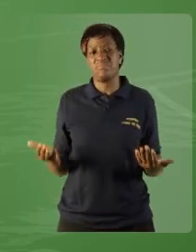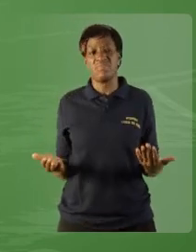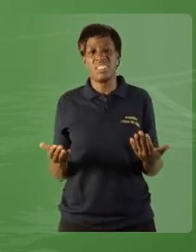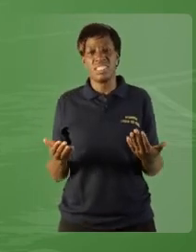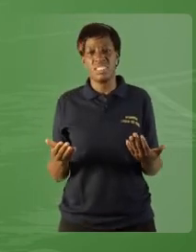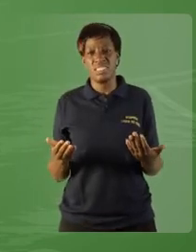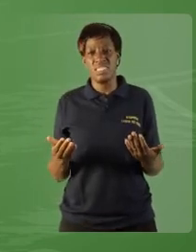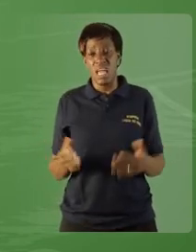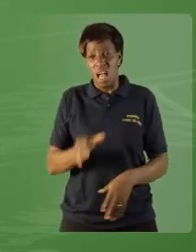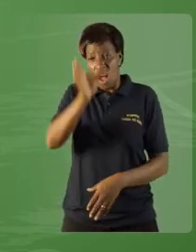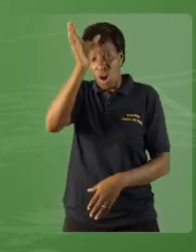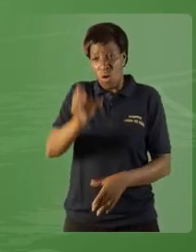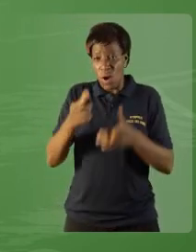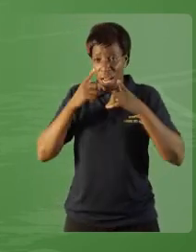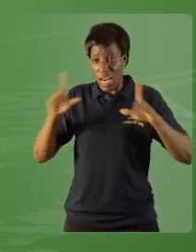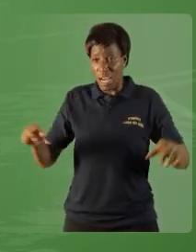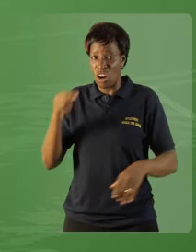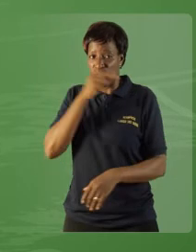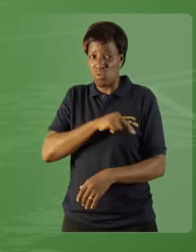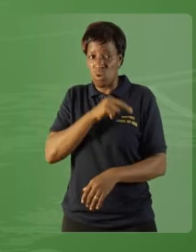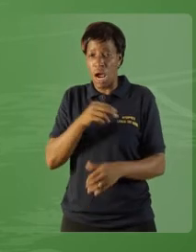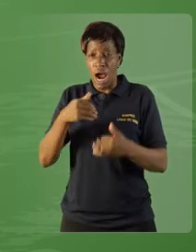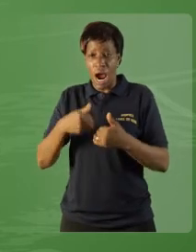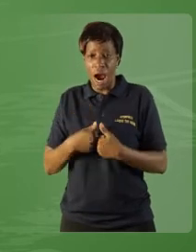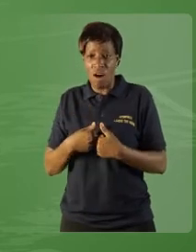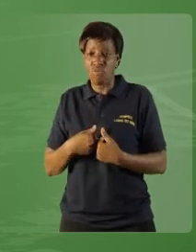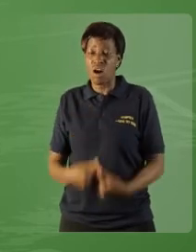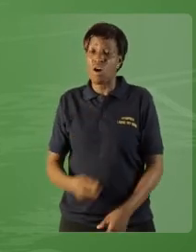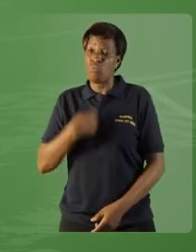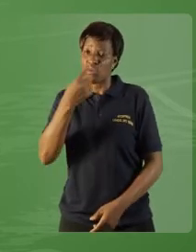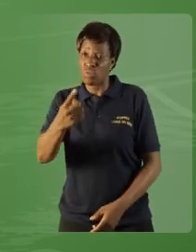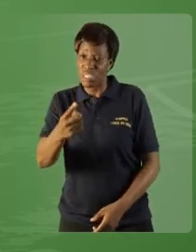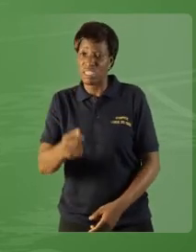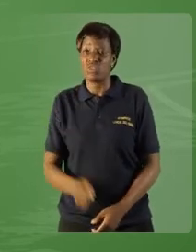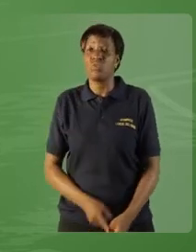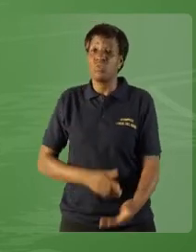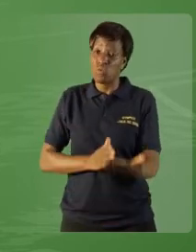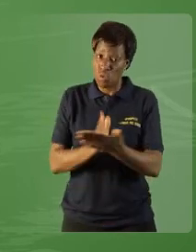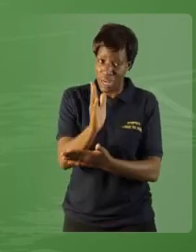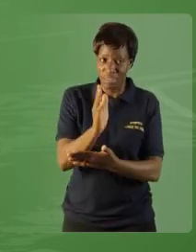Quant au registre courant, nous y avons une prononciation correcte.